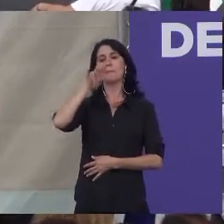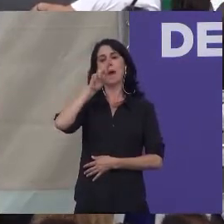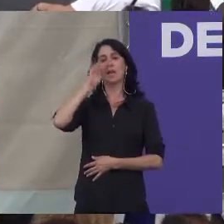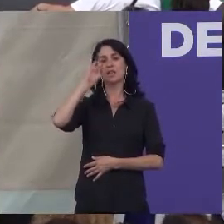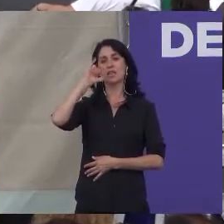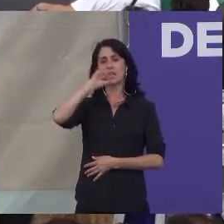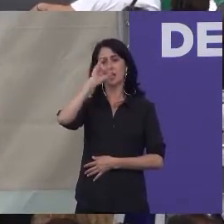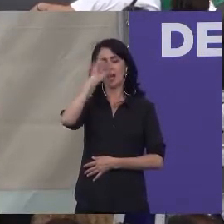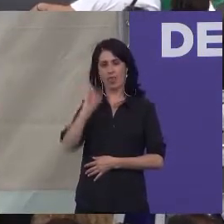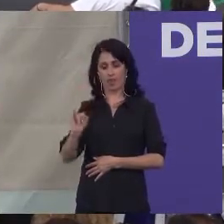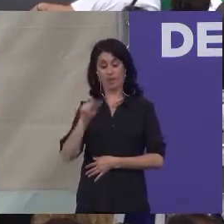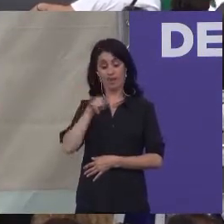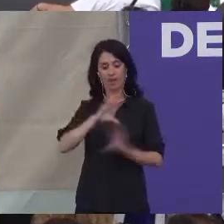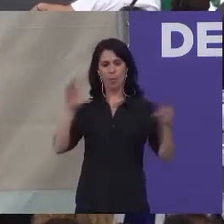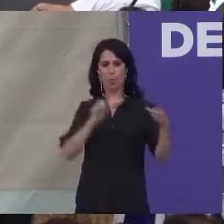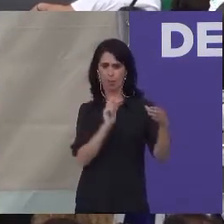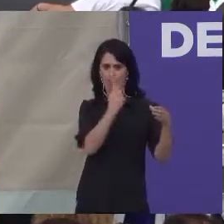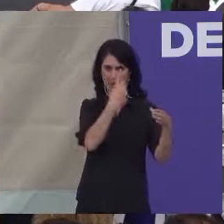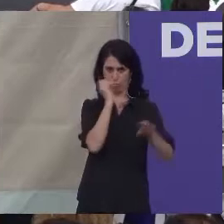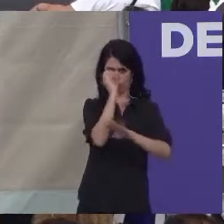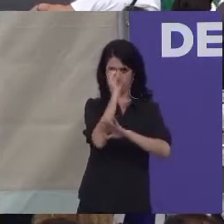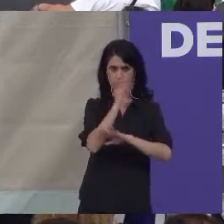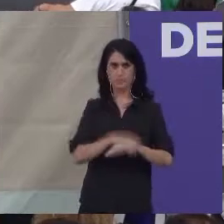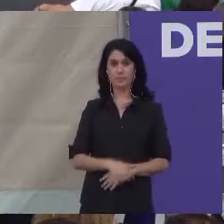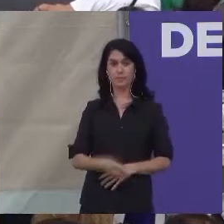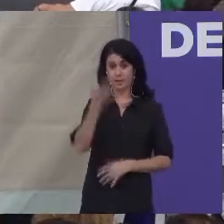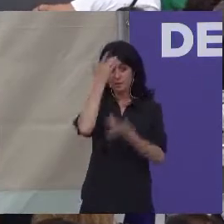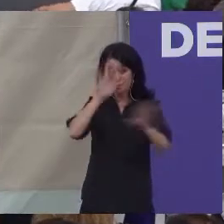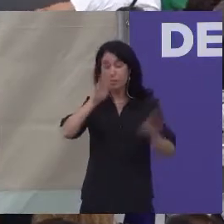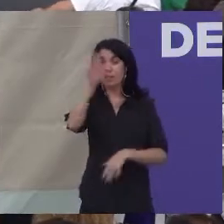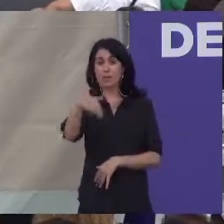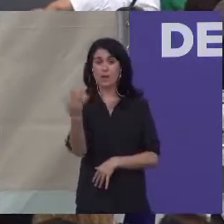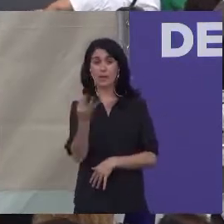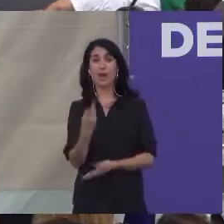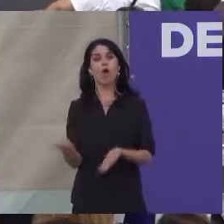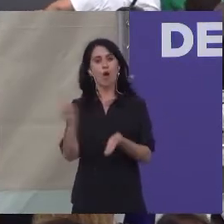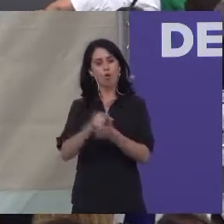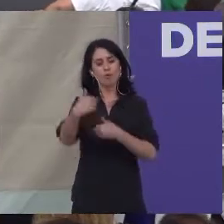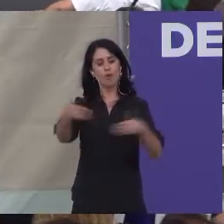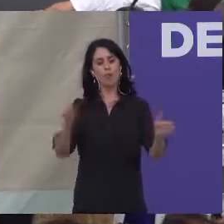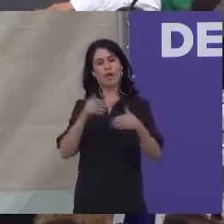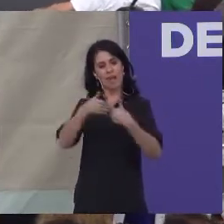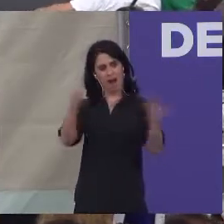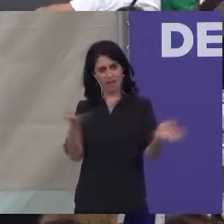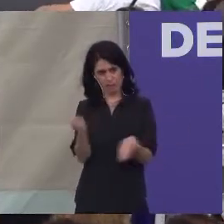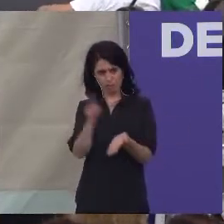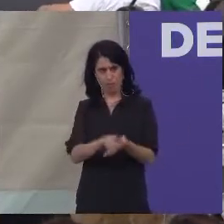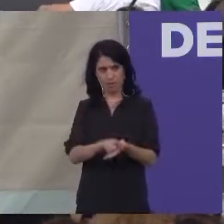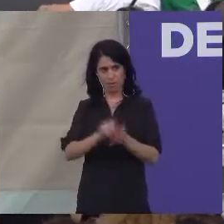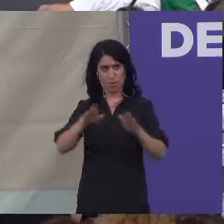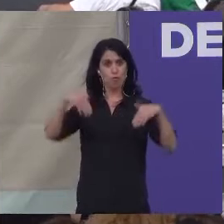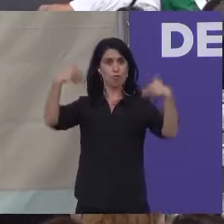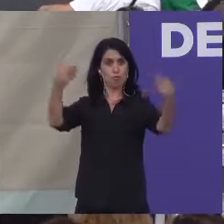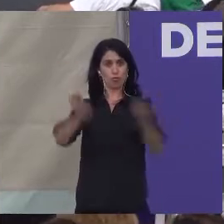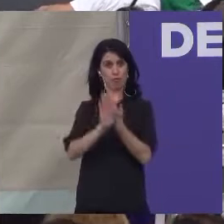bloc d'intervencions. Recordar-vos també que estan ja de nou obertes les urnes ahir fora en la